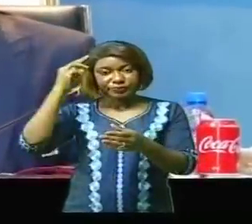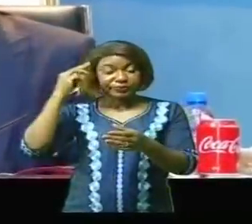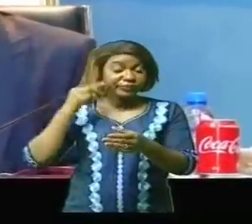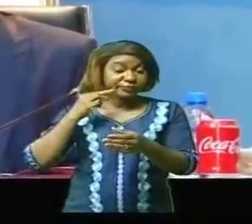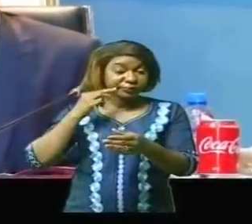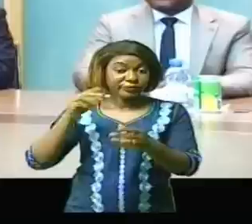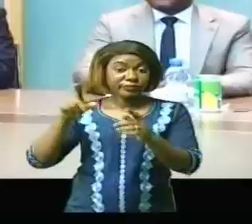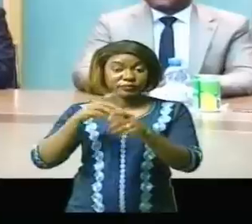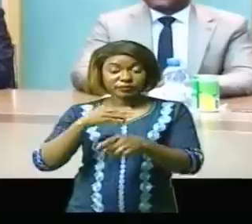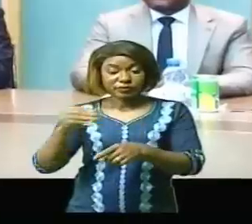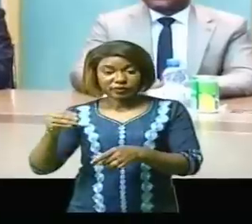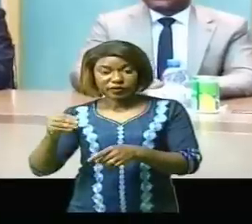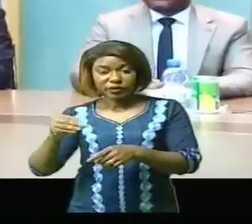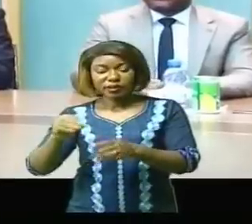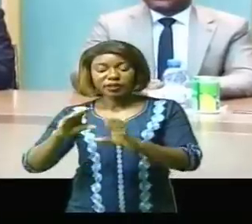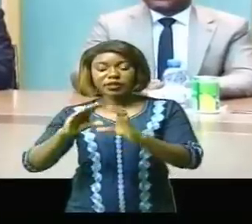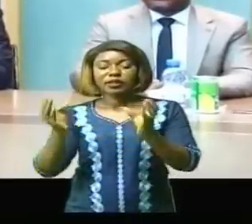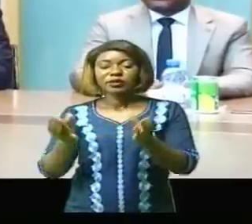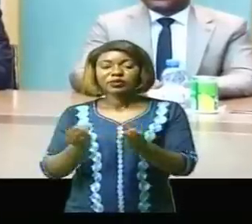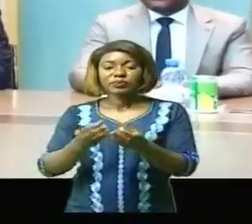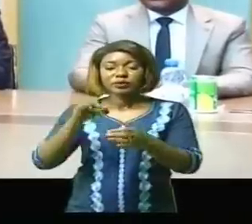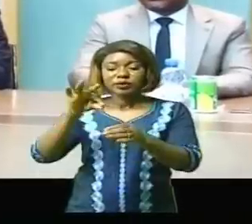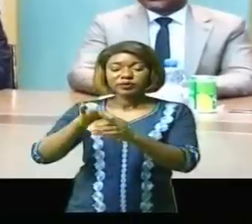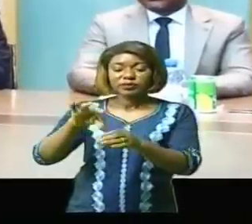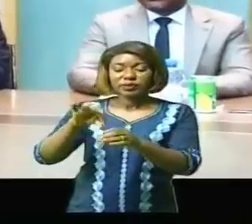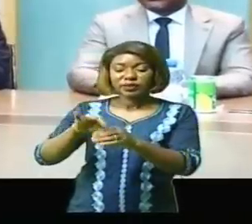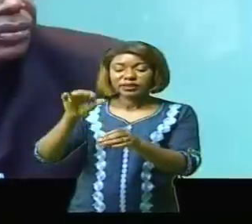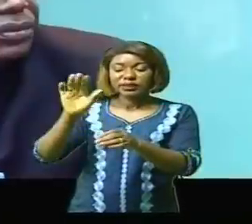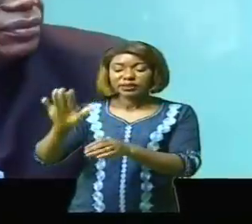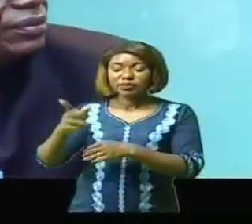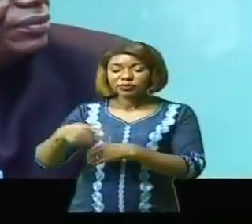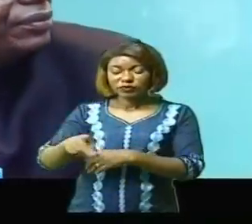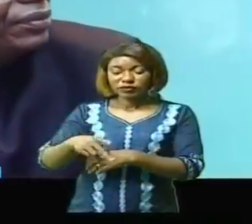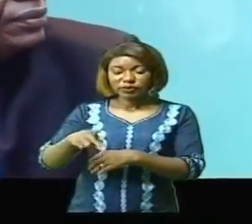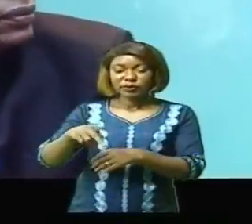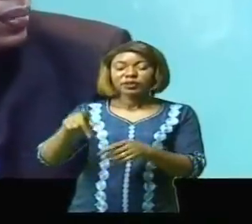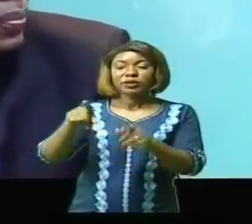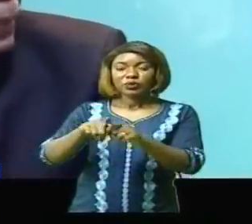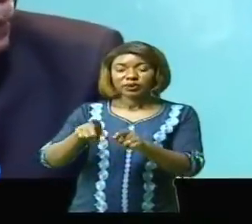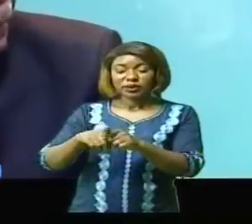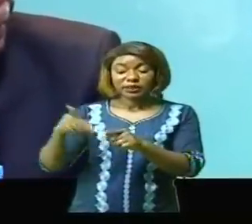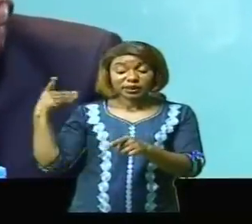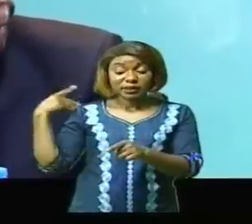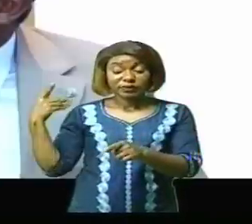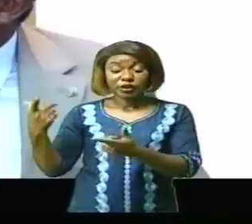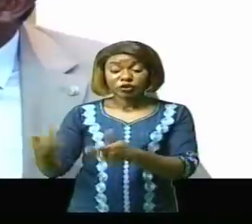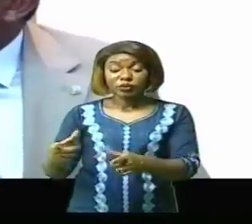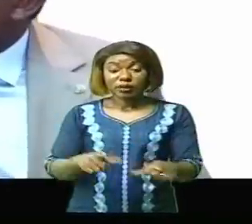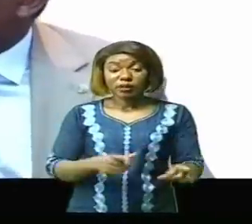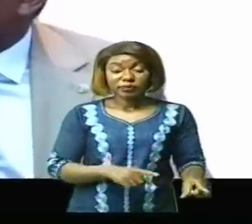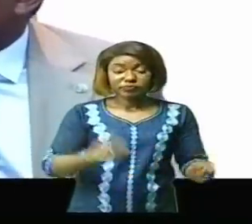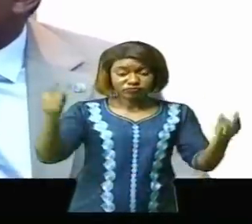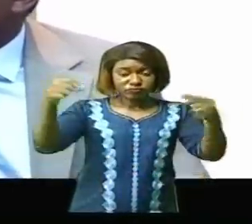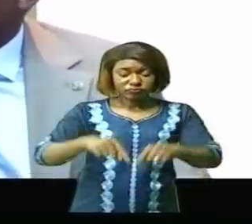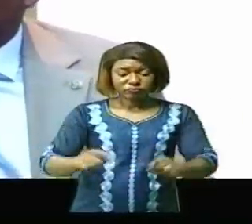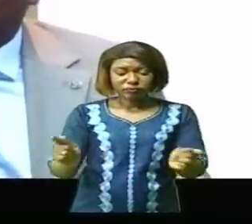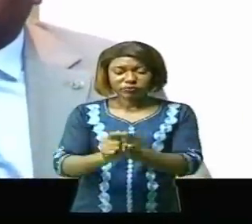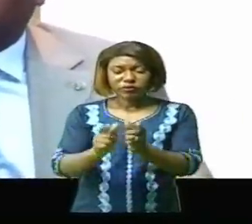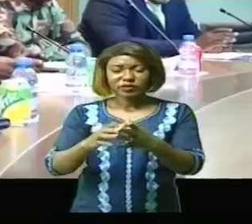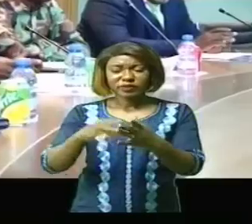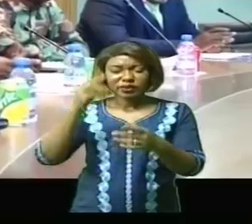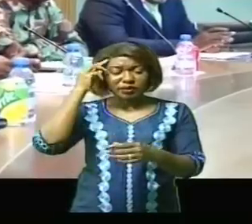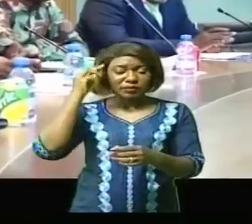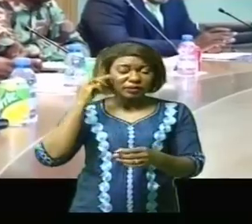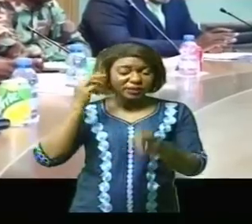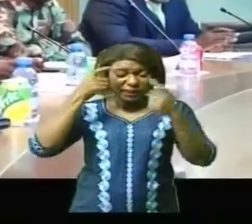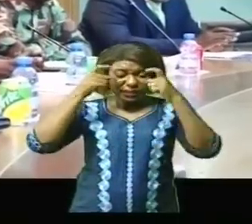Godard Motemona et le caucus des élus de cette province. Ces députés de Lualaba sont venus s'enquérir des dispositions